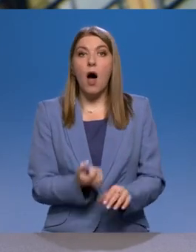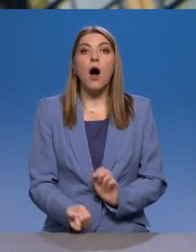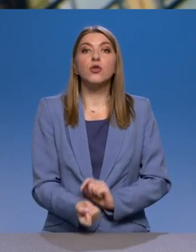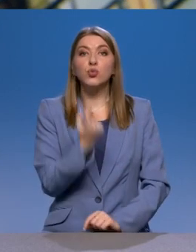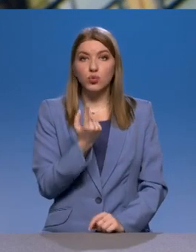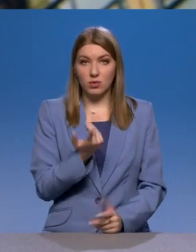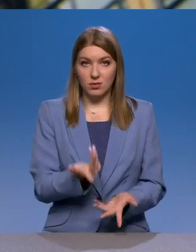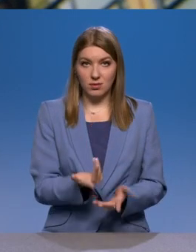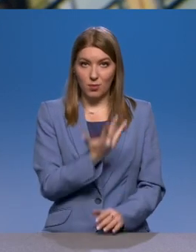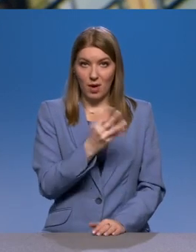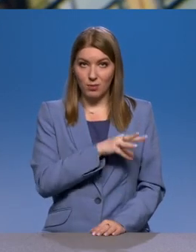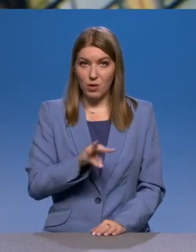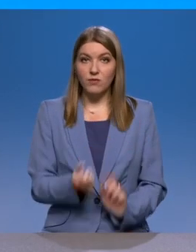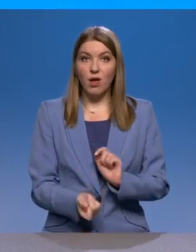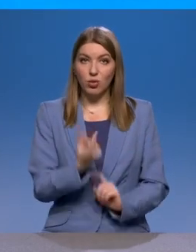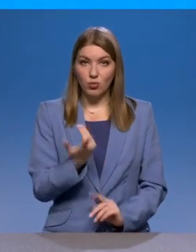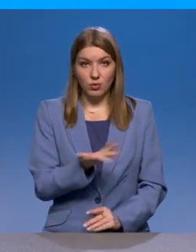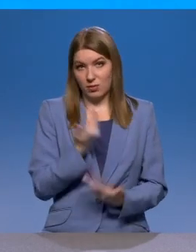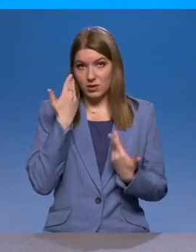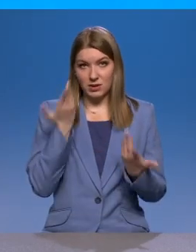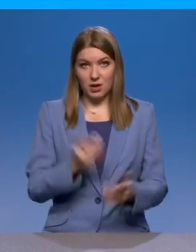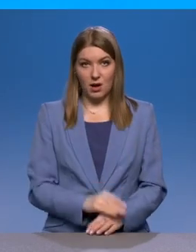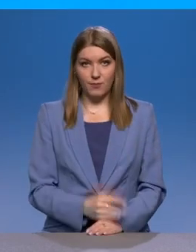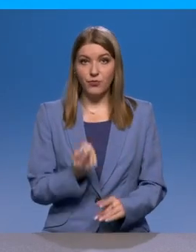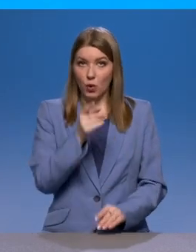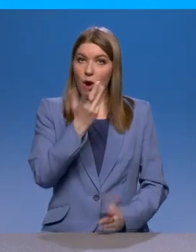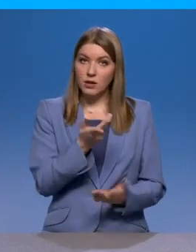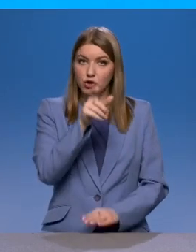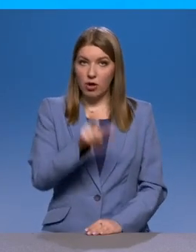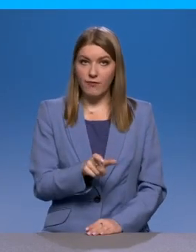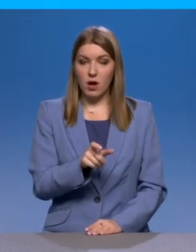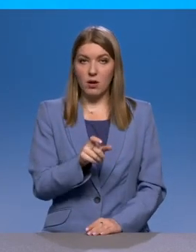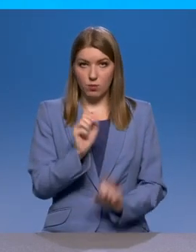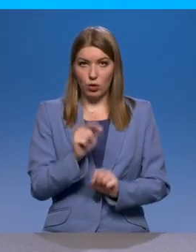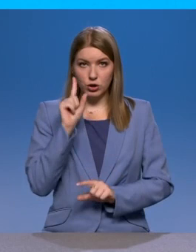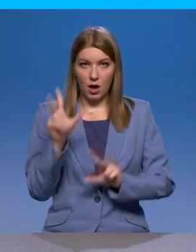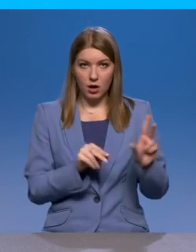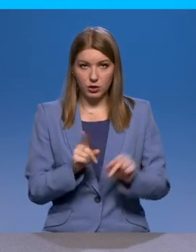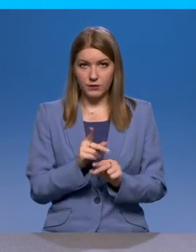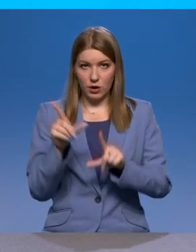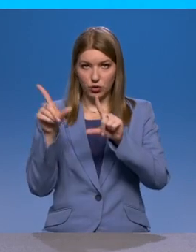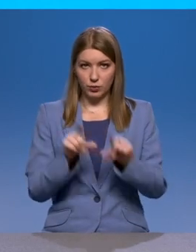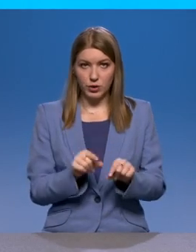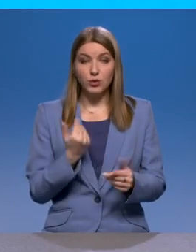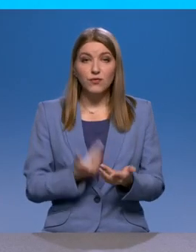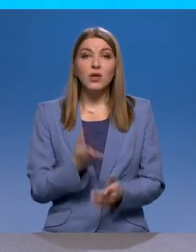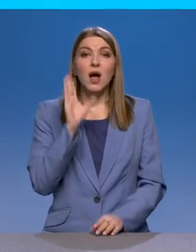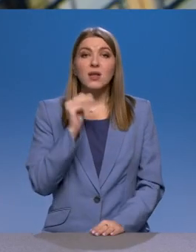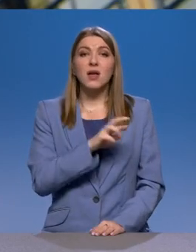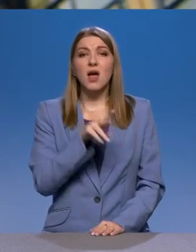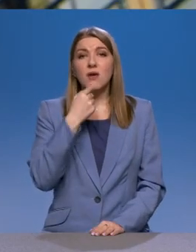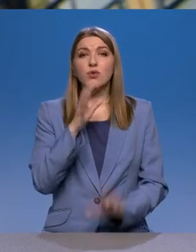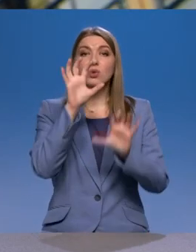появились. Вряд ли при этом он должен рассчитывать на субсидии. Да, ну на субсидии, я думаю, что у нас же в этом все и надо. Я когда говорю законодательство, я